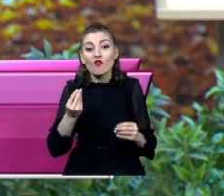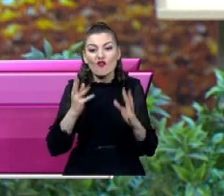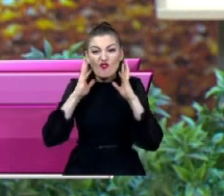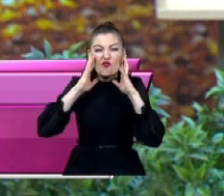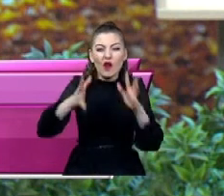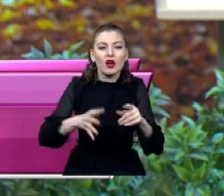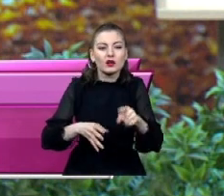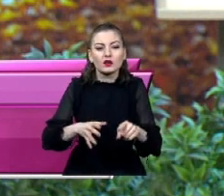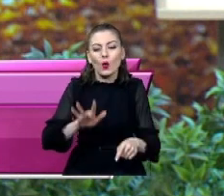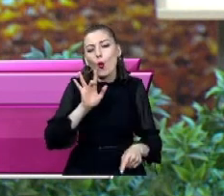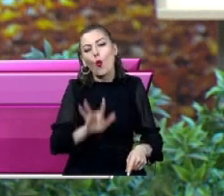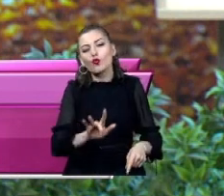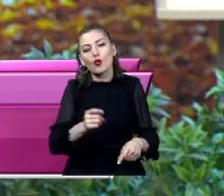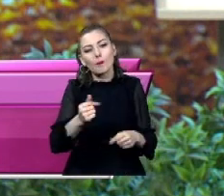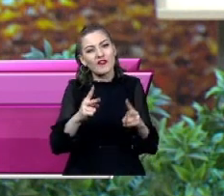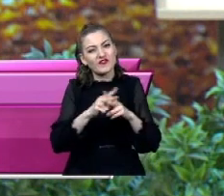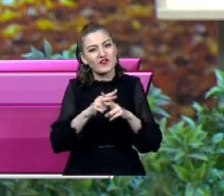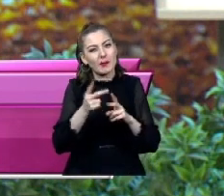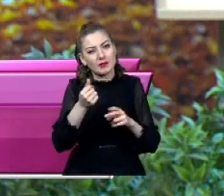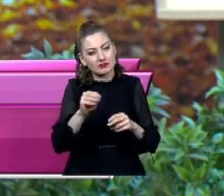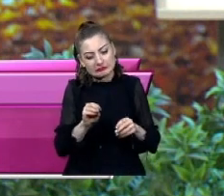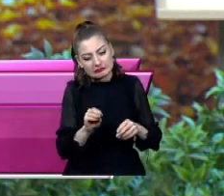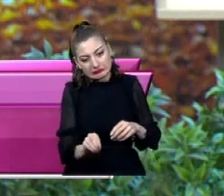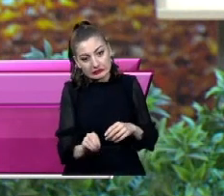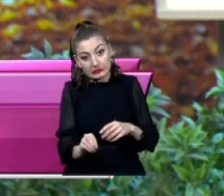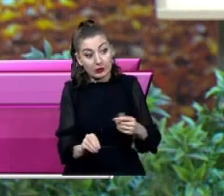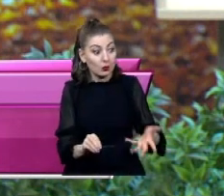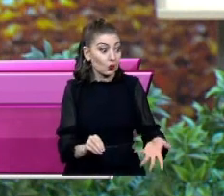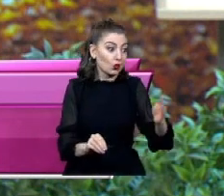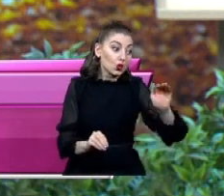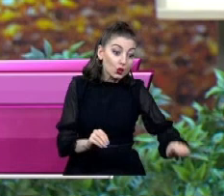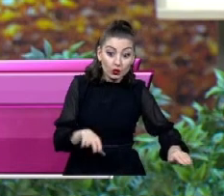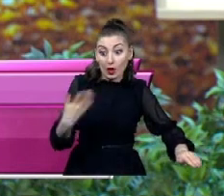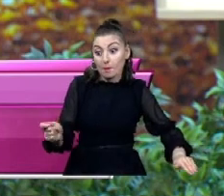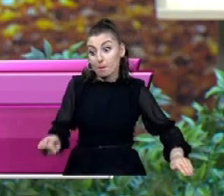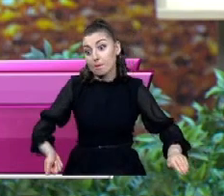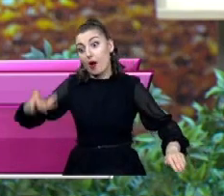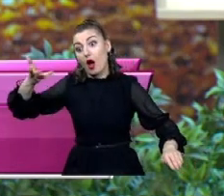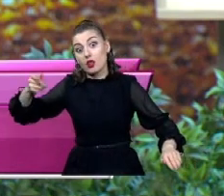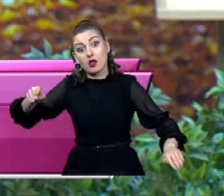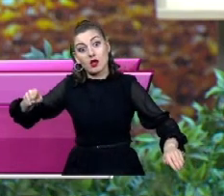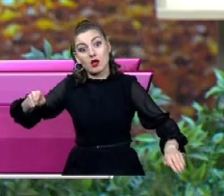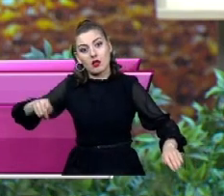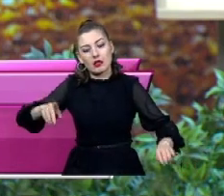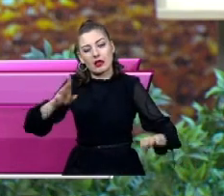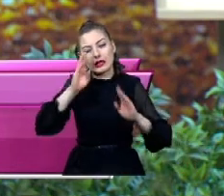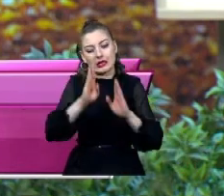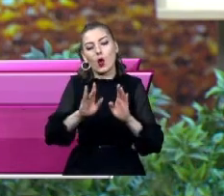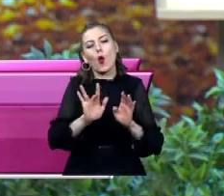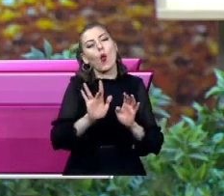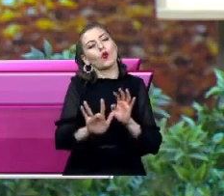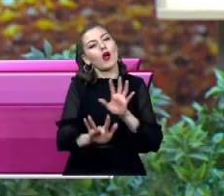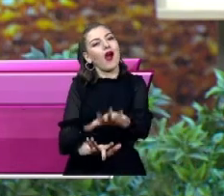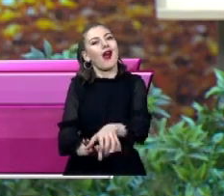ürünü orta fiyata yerleştirdikten sonra başka bir ürünü fahiş ve diğerini çok ucuz olarak yerleştirirler ki kişiler aslında orada